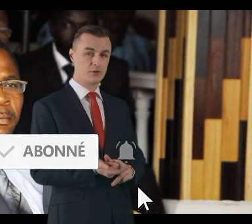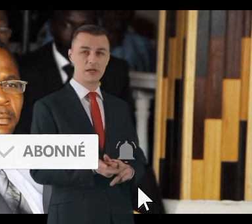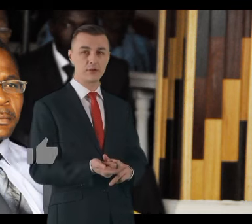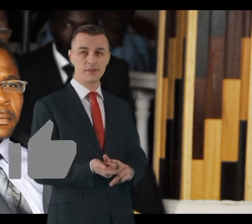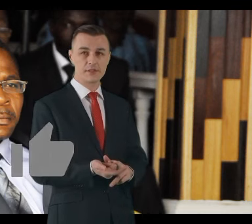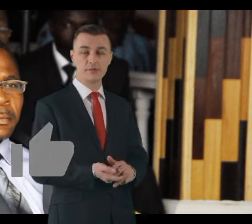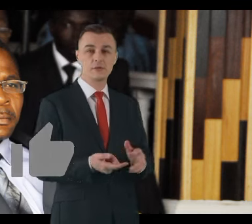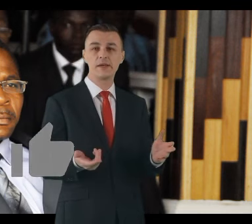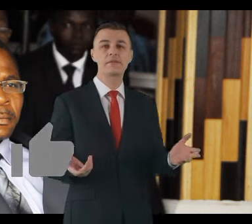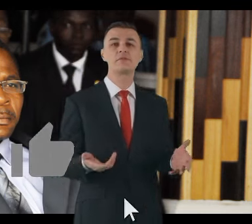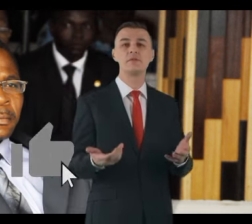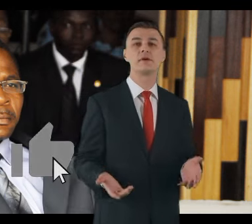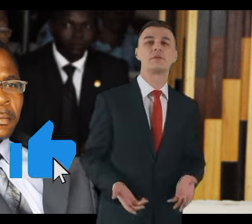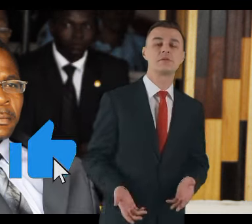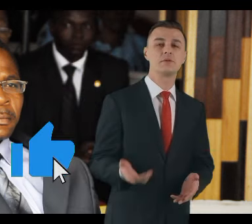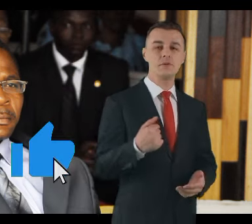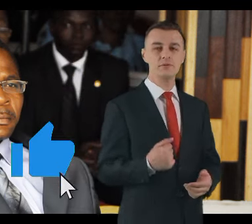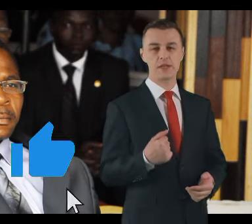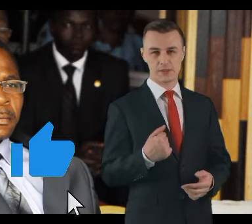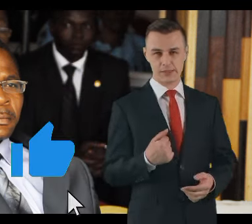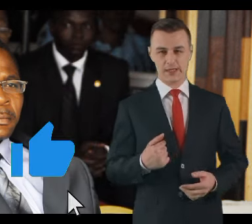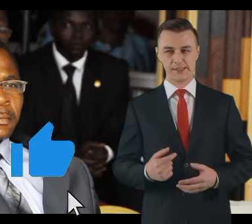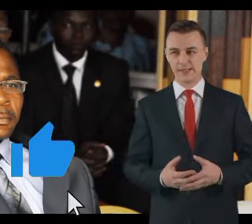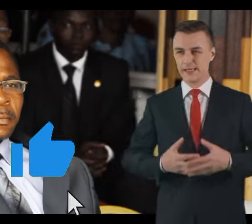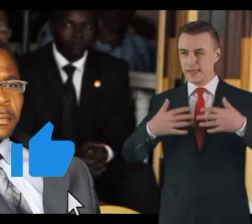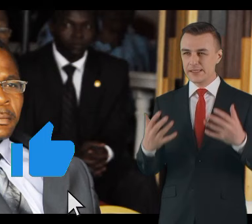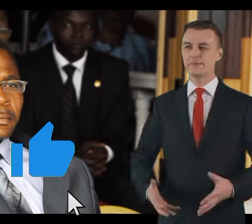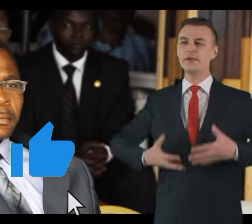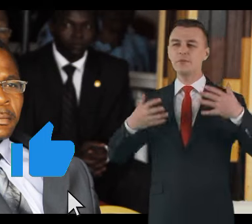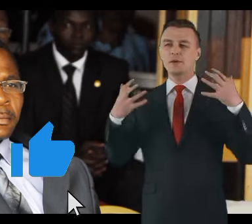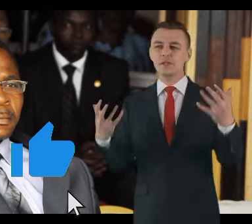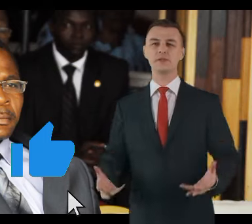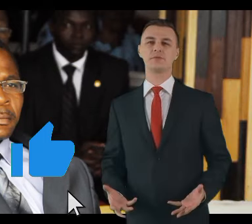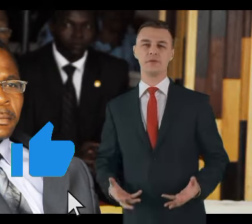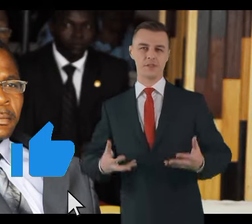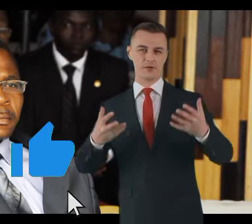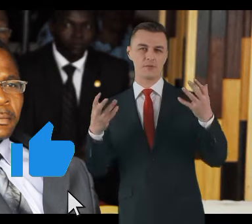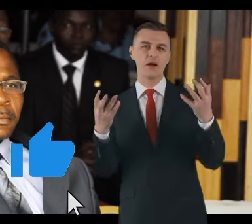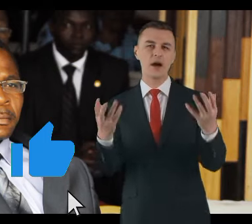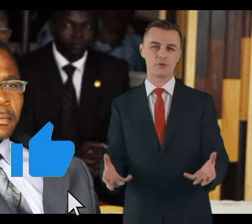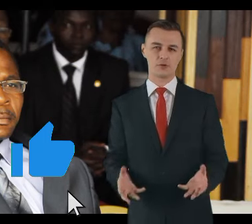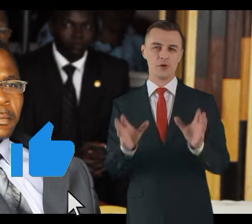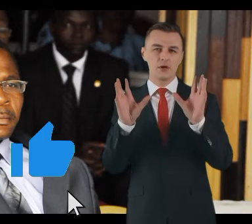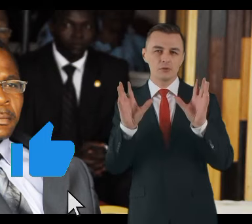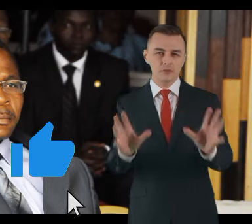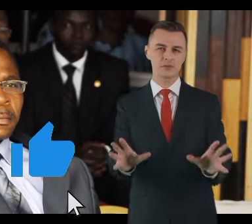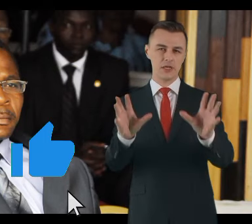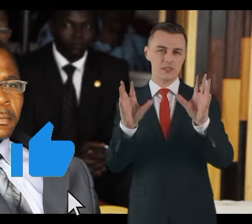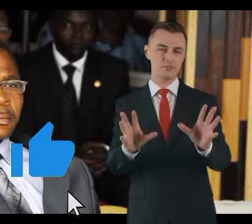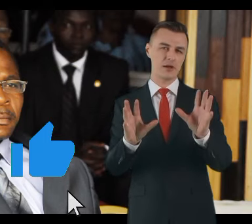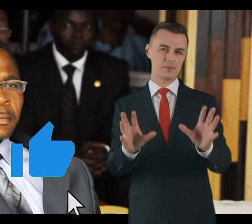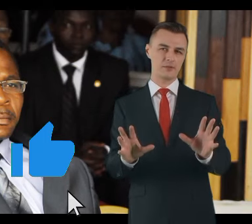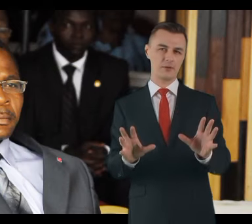que Ferdinand Gungo prend en charge les fonctions du ministère de la Justice, garde des Sceaux, le poste actuellement occupé par Laurent Esso, avec qui l'actuel